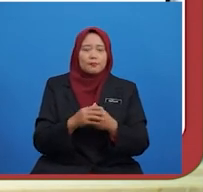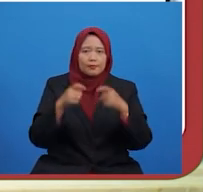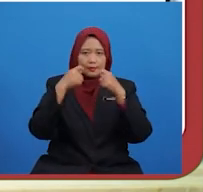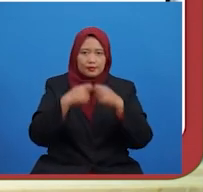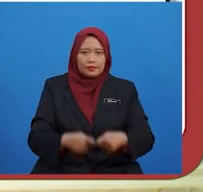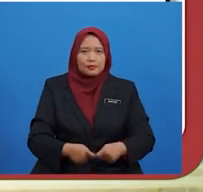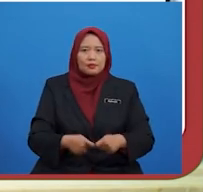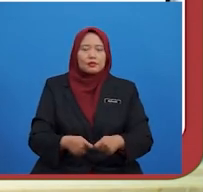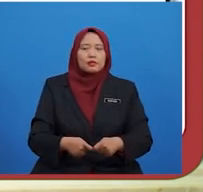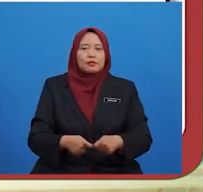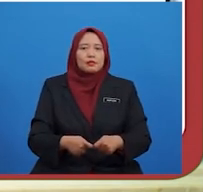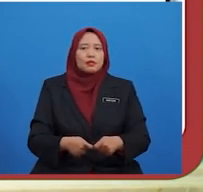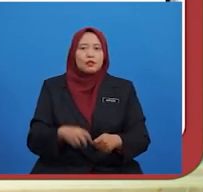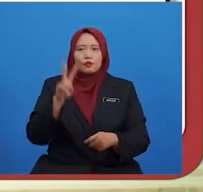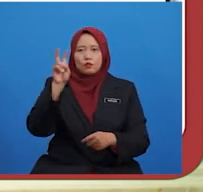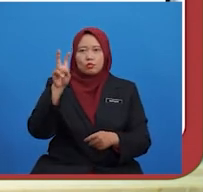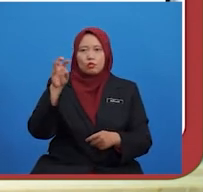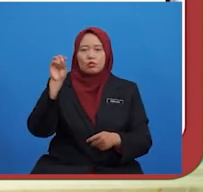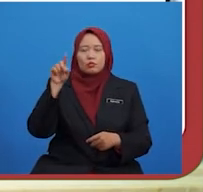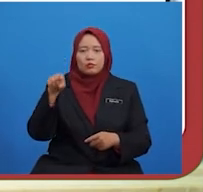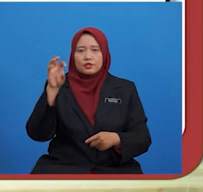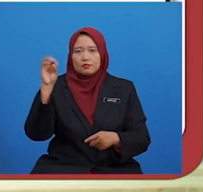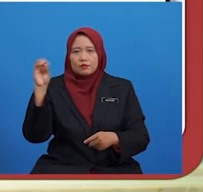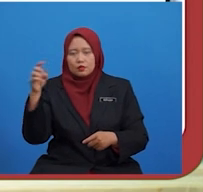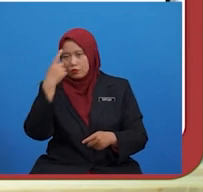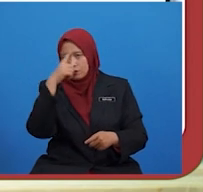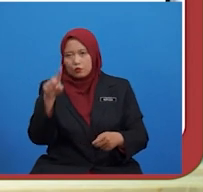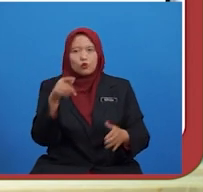20.00 kepada pemboleh ubah harga.